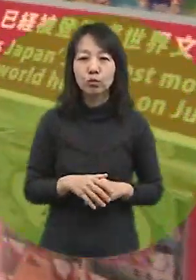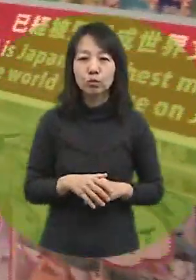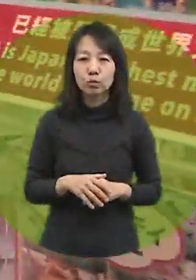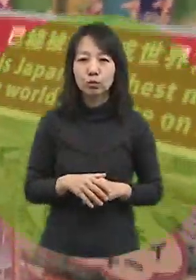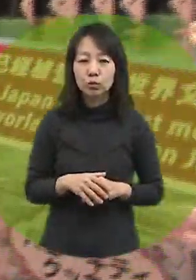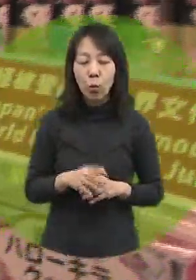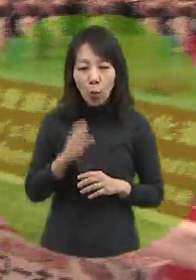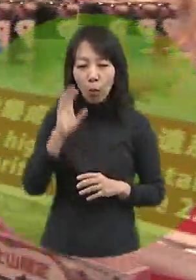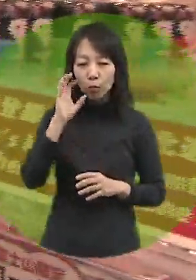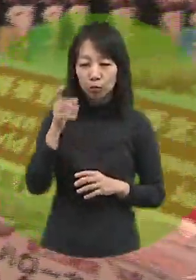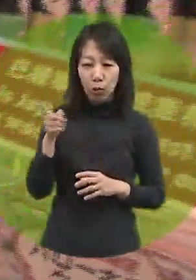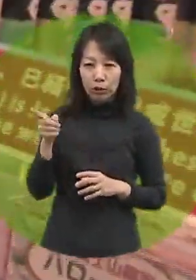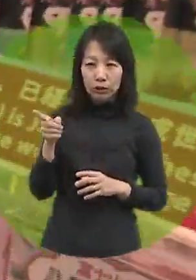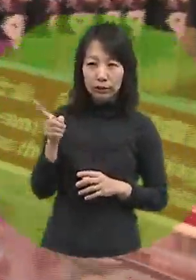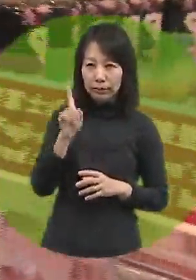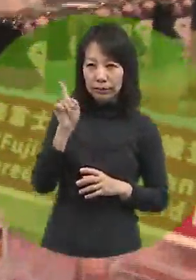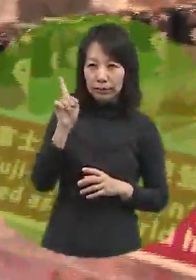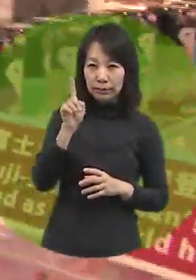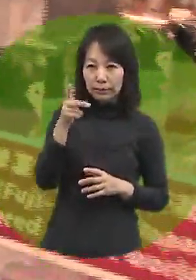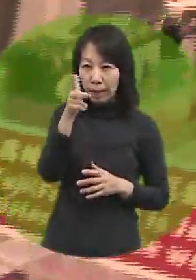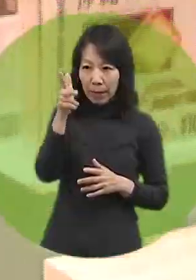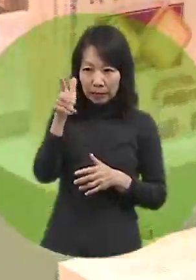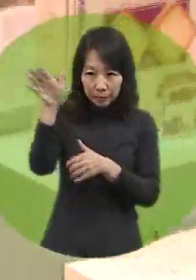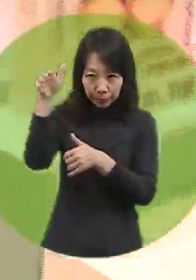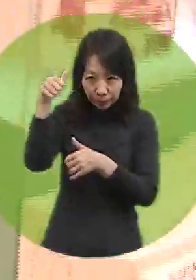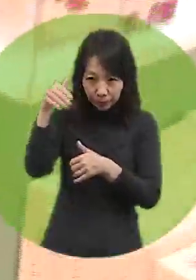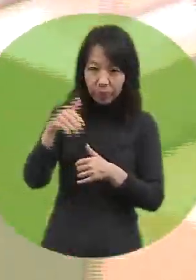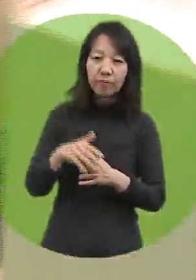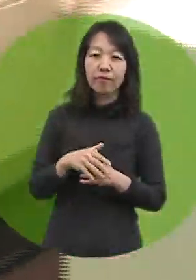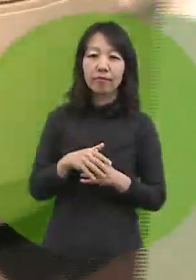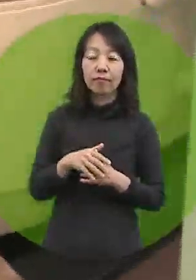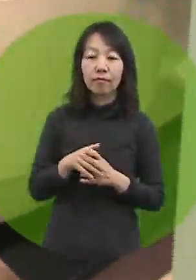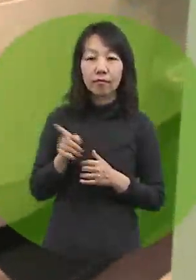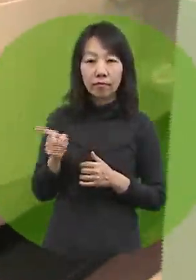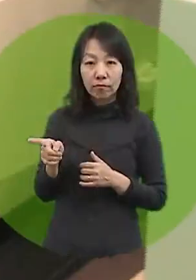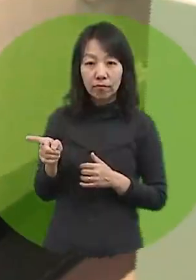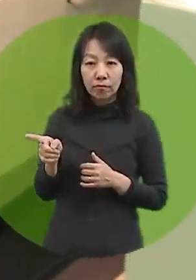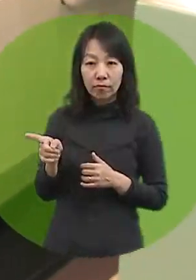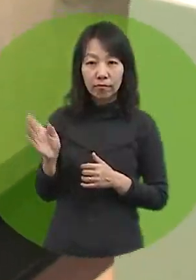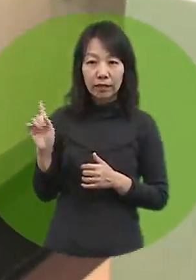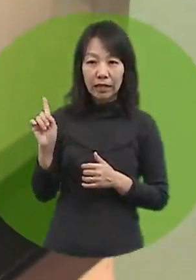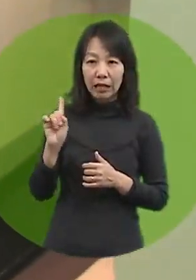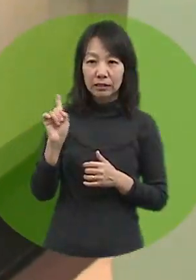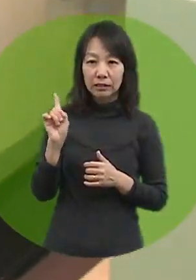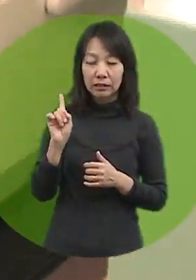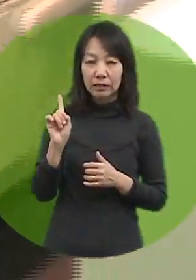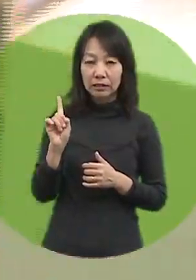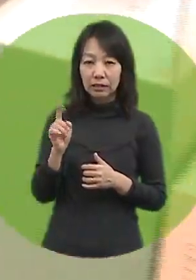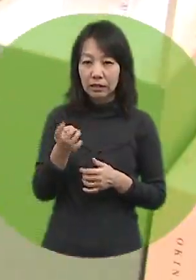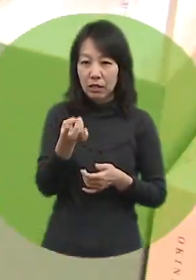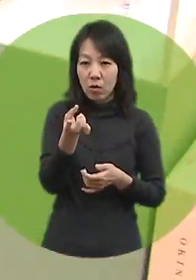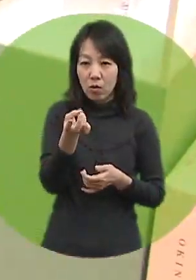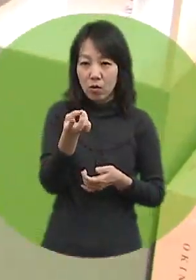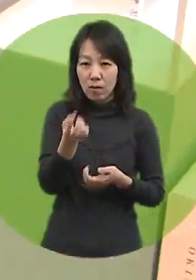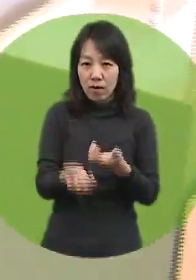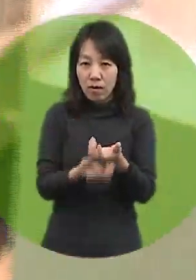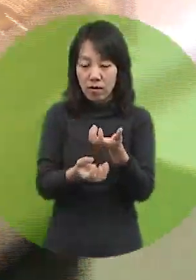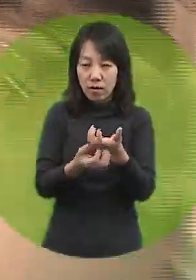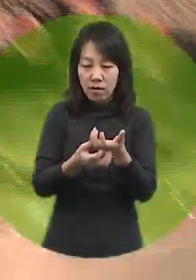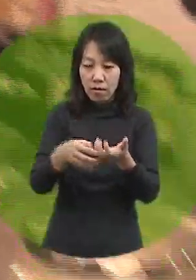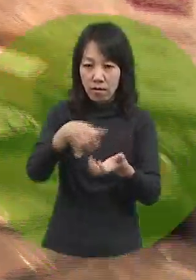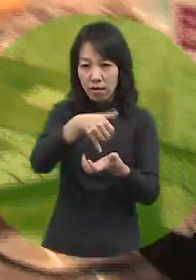ですよ。 これはすごいですね。 カメラさん、これ何ですか？炊飯器ですよ